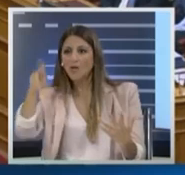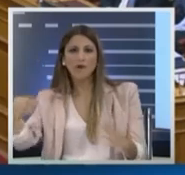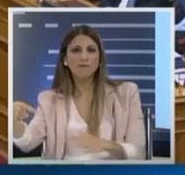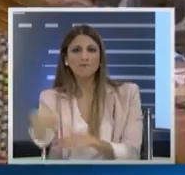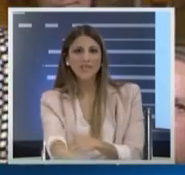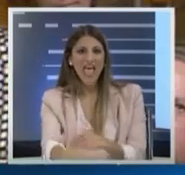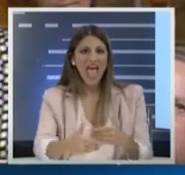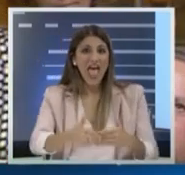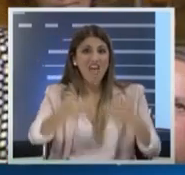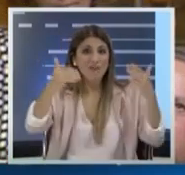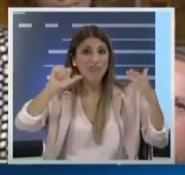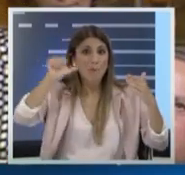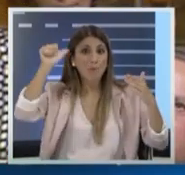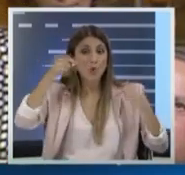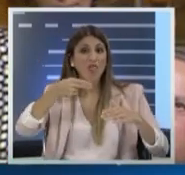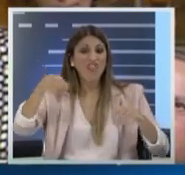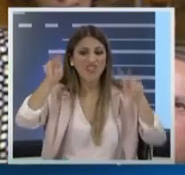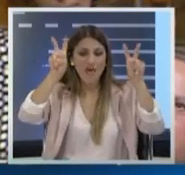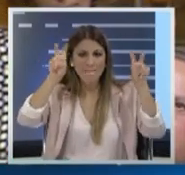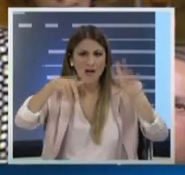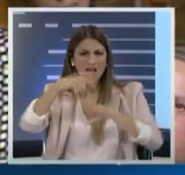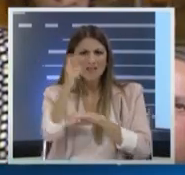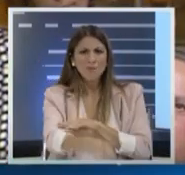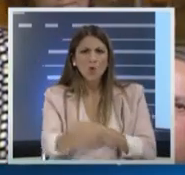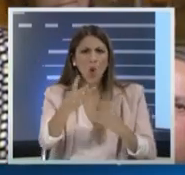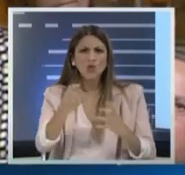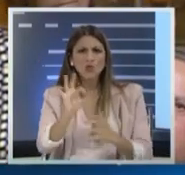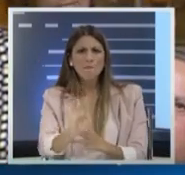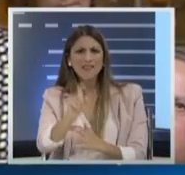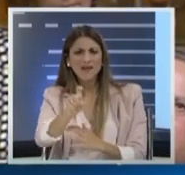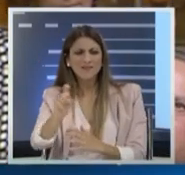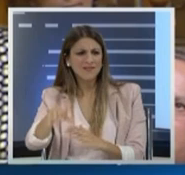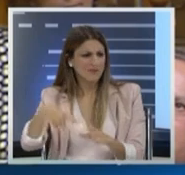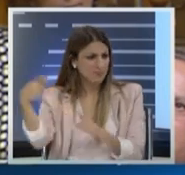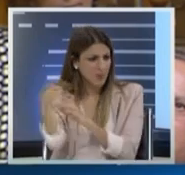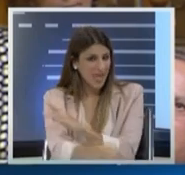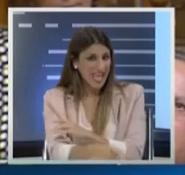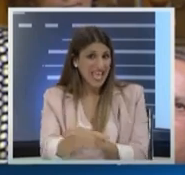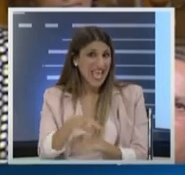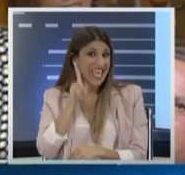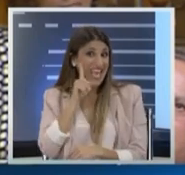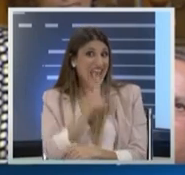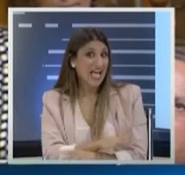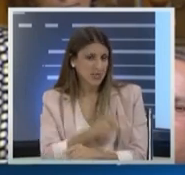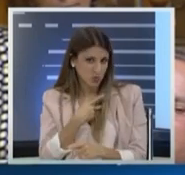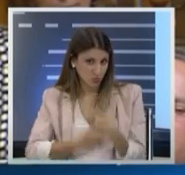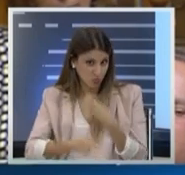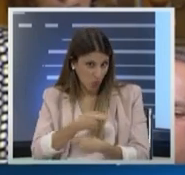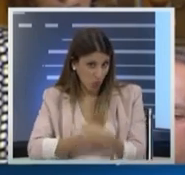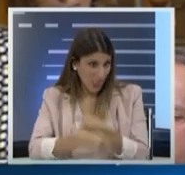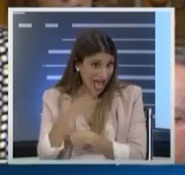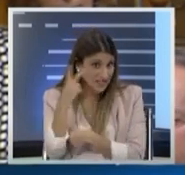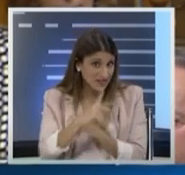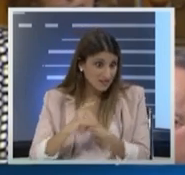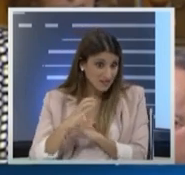θέμα, χρηματοδοτούσε με 850 εκατομμύρια τις επιχειρηματικές αυτές δραστηριότητες της δικής μου σύζυγου,